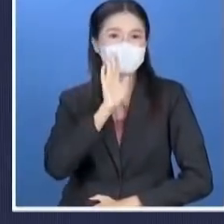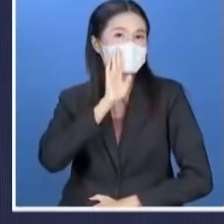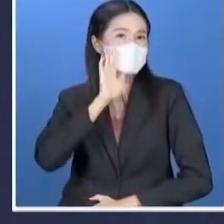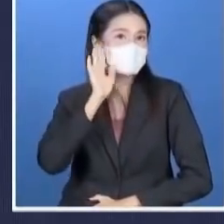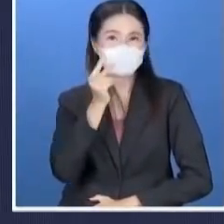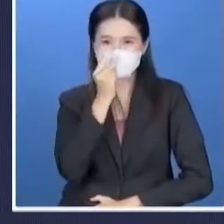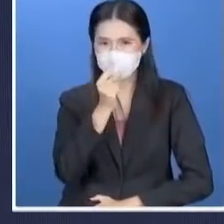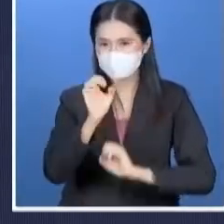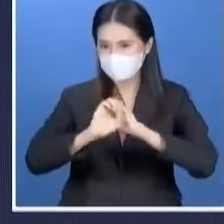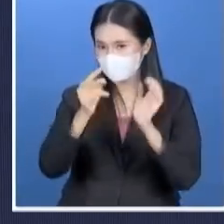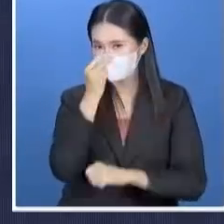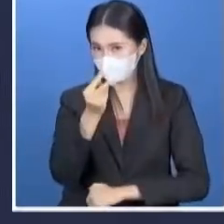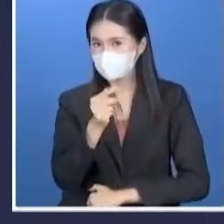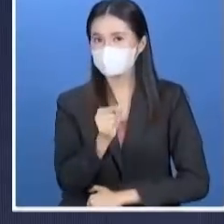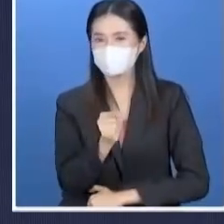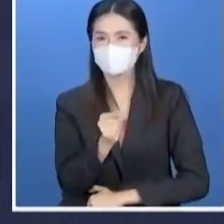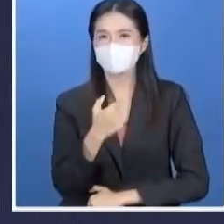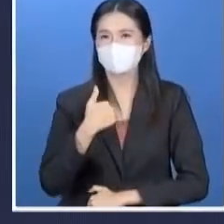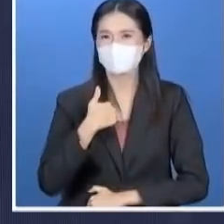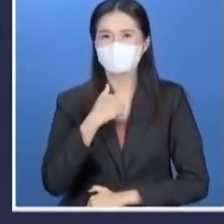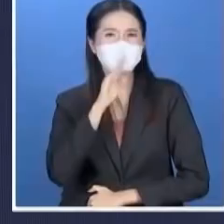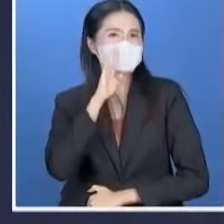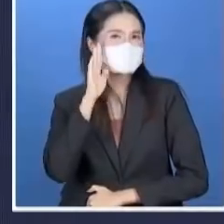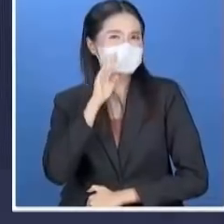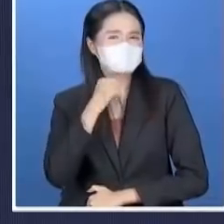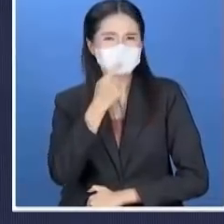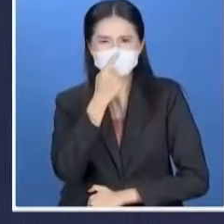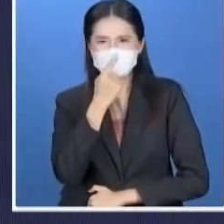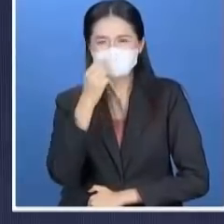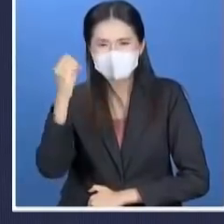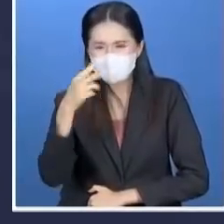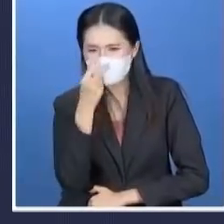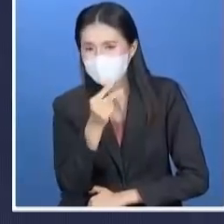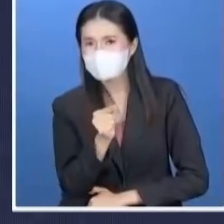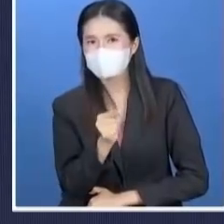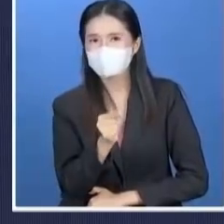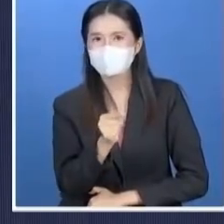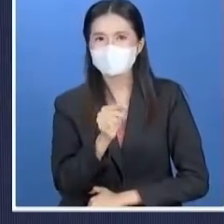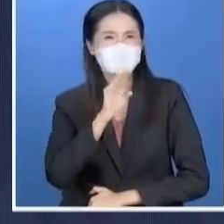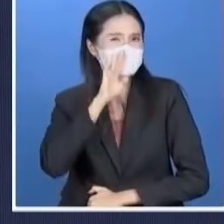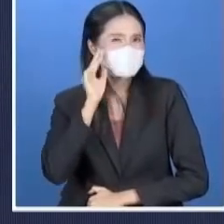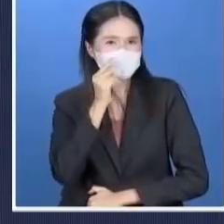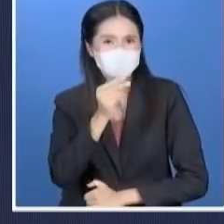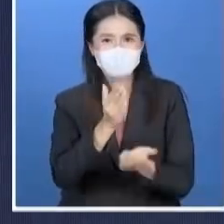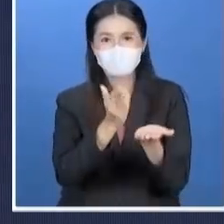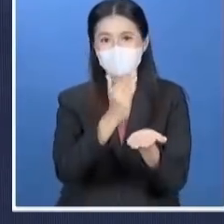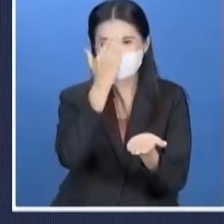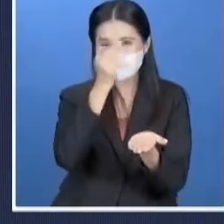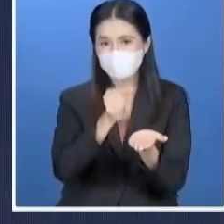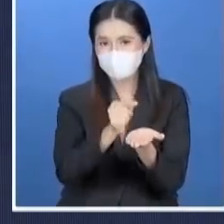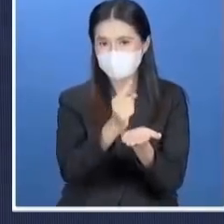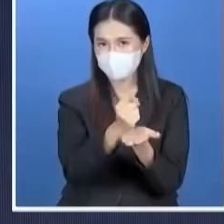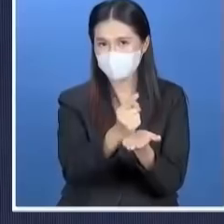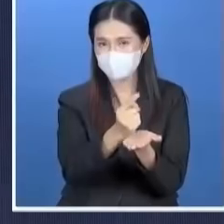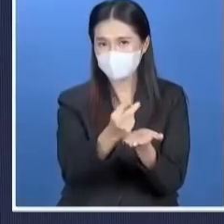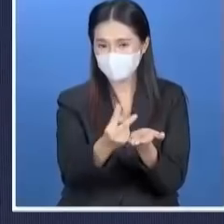ก็จะเห็นชัดเจนมากขึ้นนะฮะว่าอันนี้ปรับแสงแล้วนะมันถึงเห็นชัดไงว่าลักษณะคือที่หัวเรือเนี่ย ชัดม